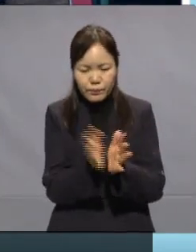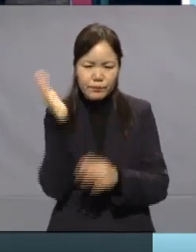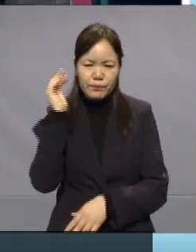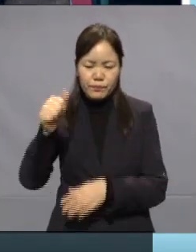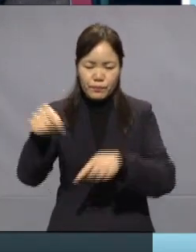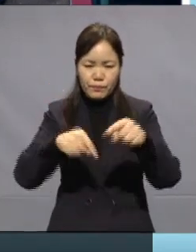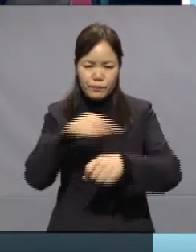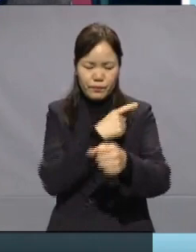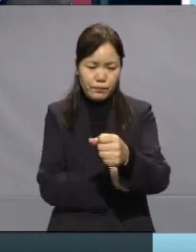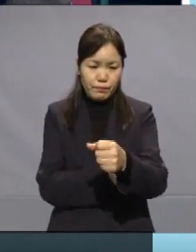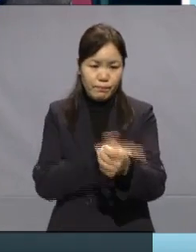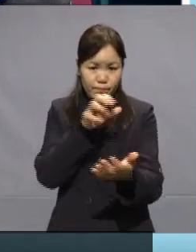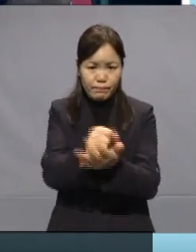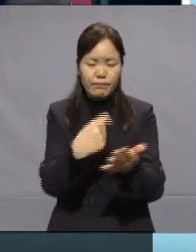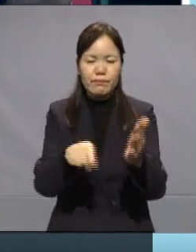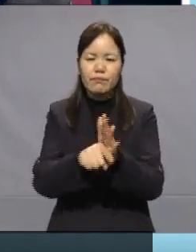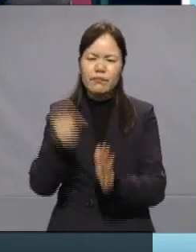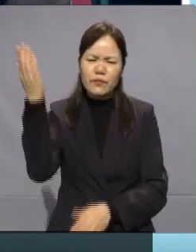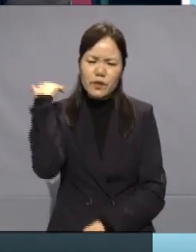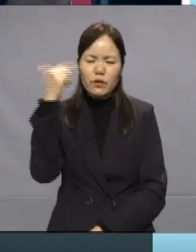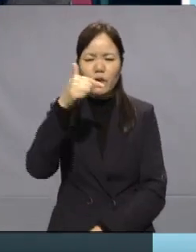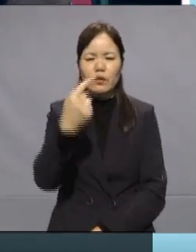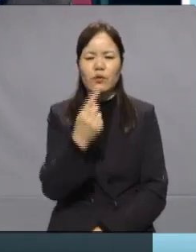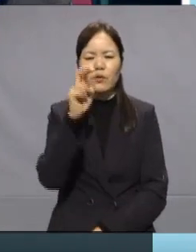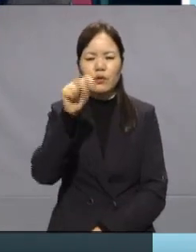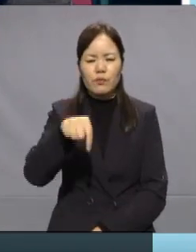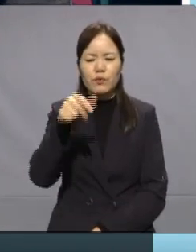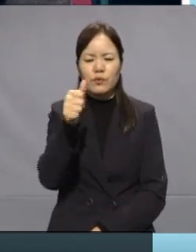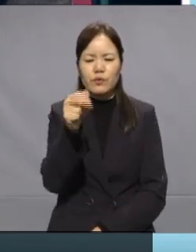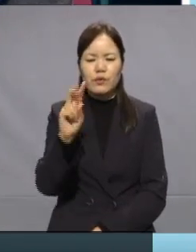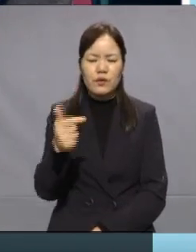위해서 노무현 전 대통령도 그랬어요